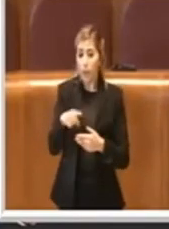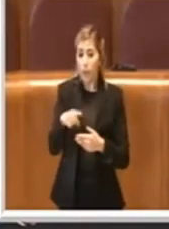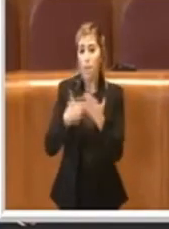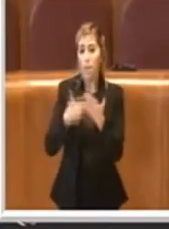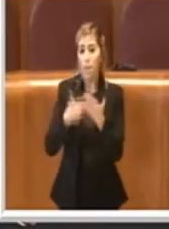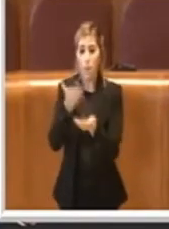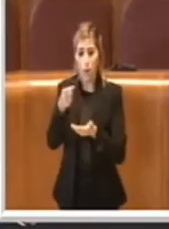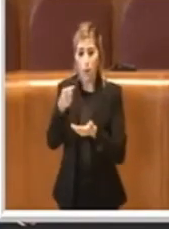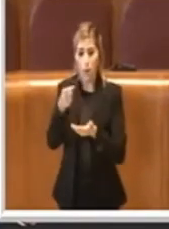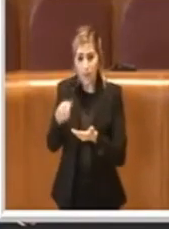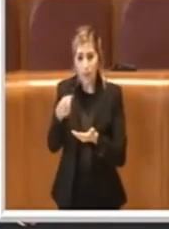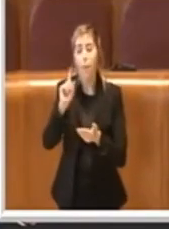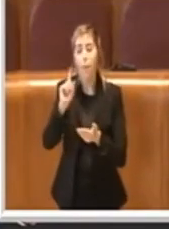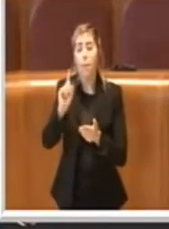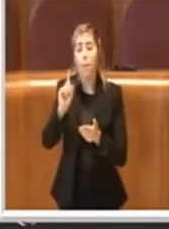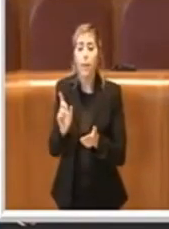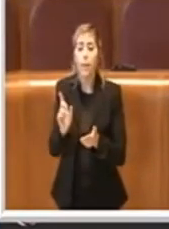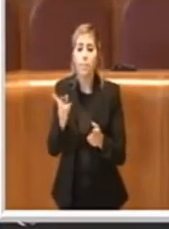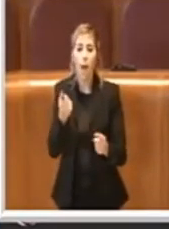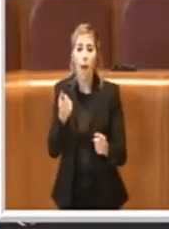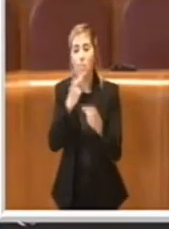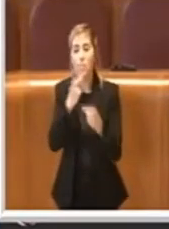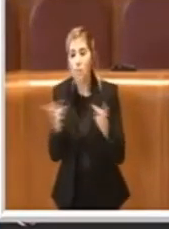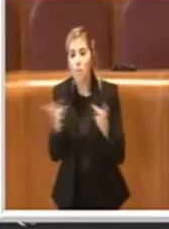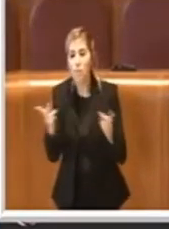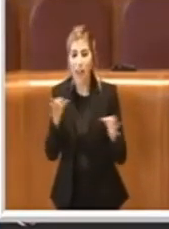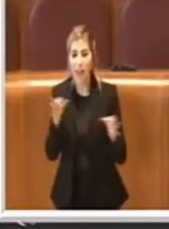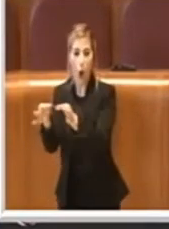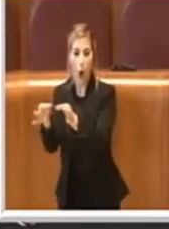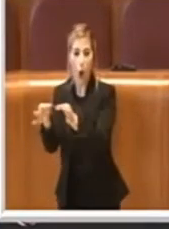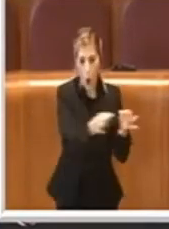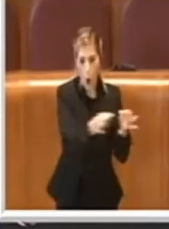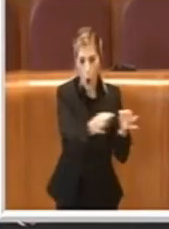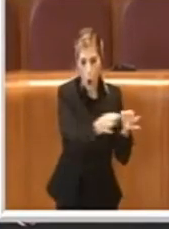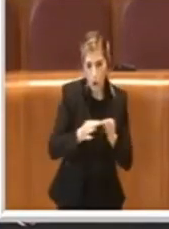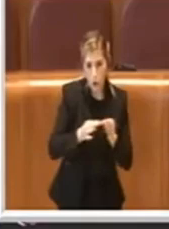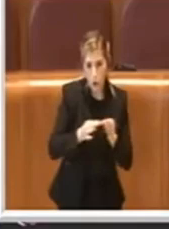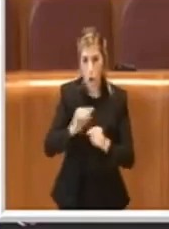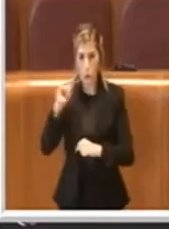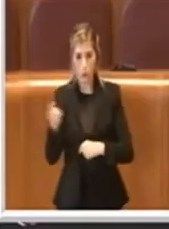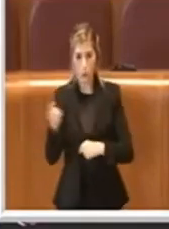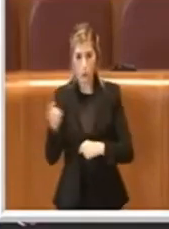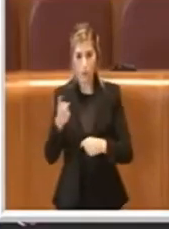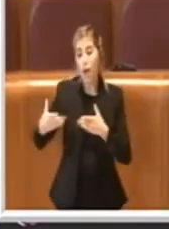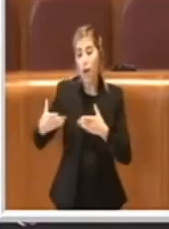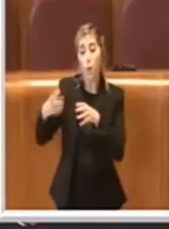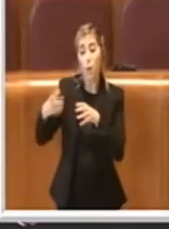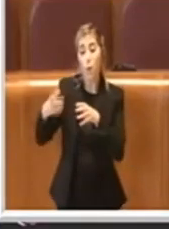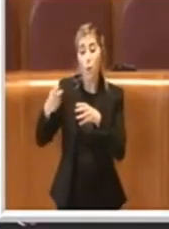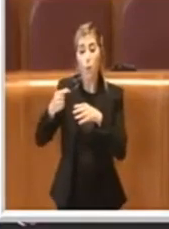venire incontro alle osservazioni della sovrintendenza in proposito grazie